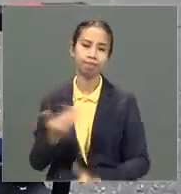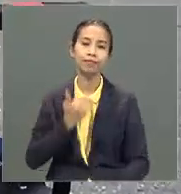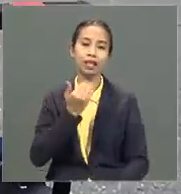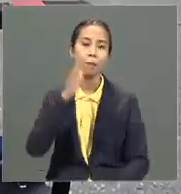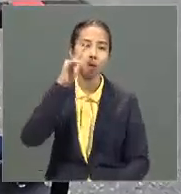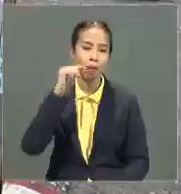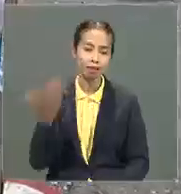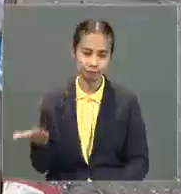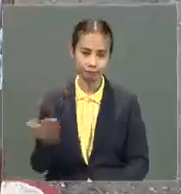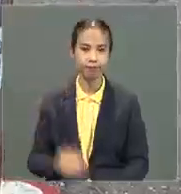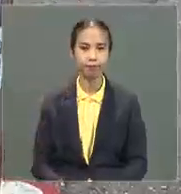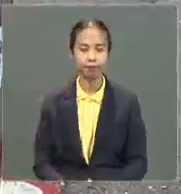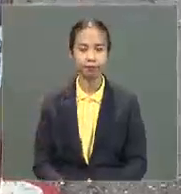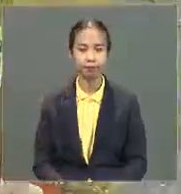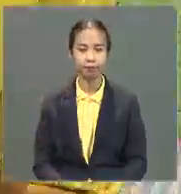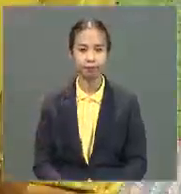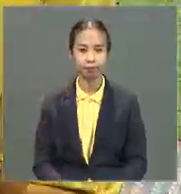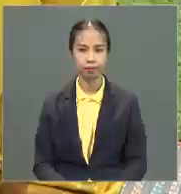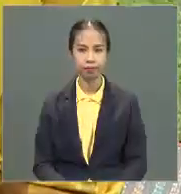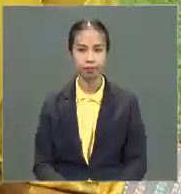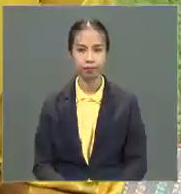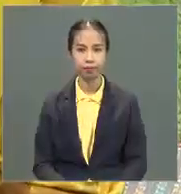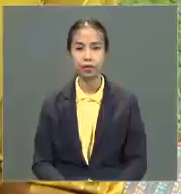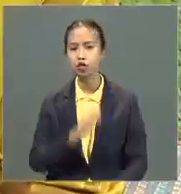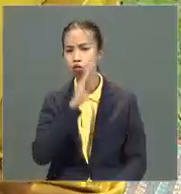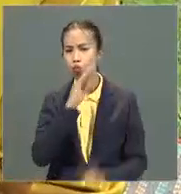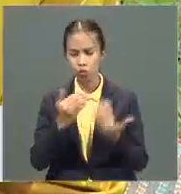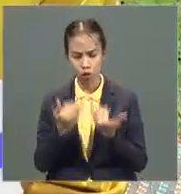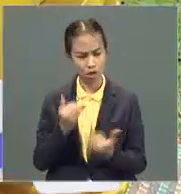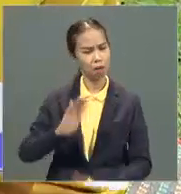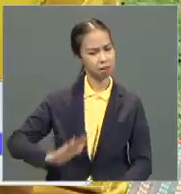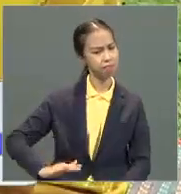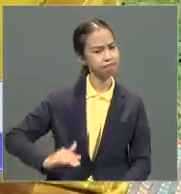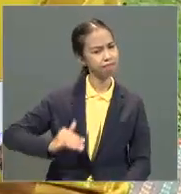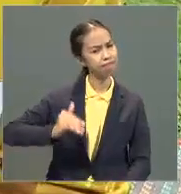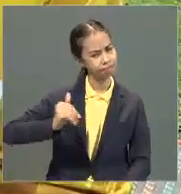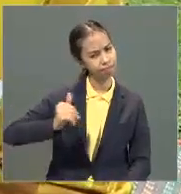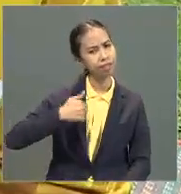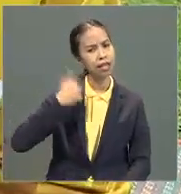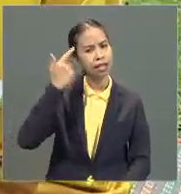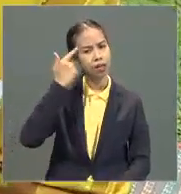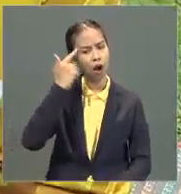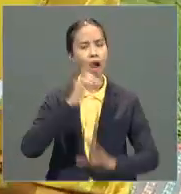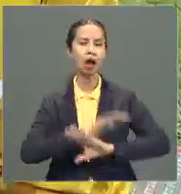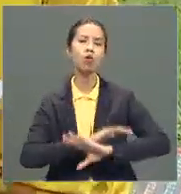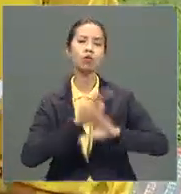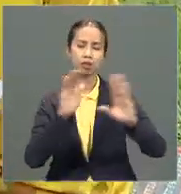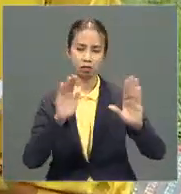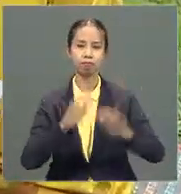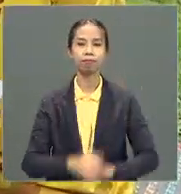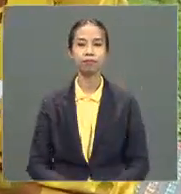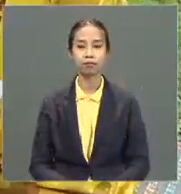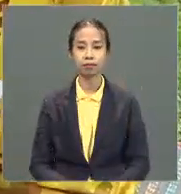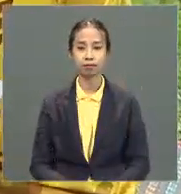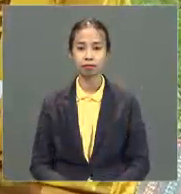ก่อนนิดนึงค่ะ คือถ้ามันสถานการณ์มันดีขึ้นแล้วอะค่ะก็คิดว่าน่าจะยกเลิกได้อะไรอย่างเงี้ยค่ะเ